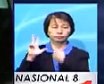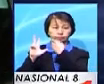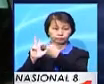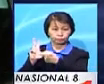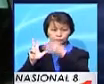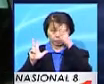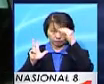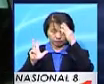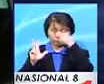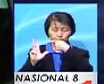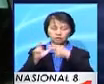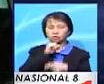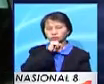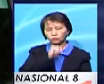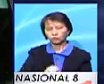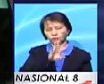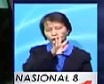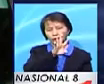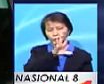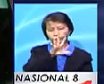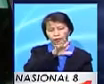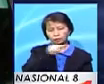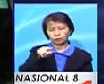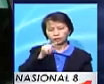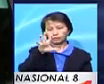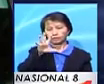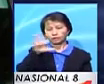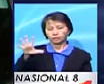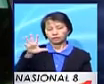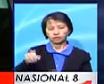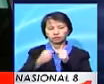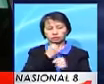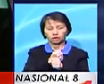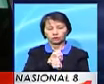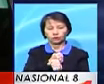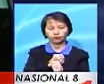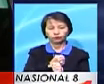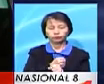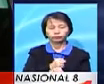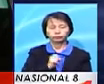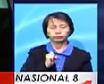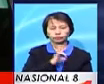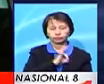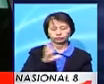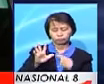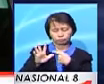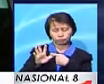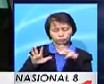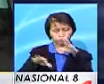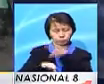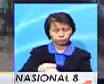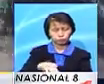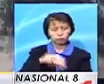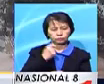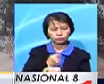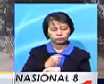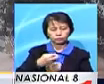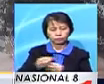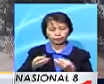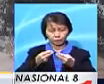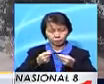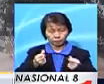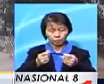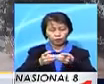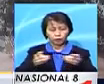Ketiga-tiga lelaki berkenaan berusia antara 45 hingga 55 tahun. Menurut sumber, kakitangan awam yang ditahan itu bertugas di Pejabat Tanah